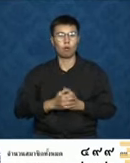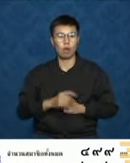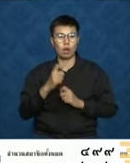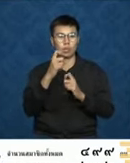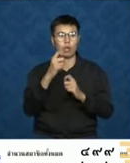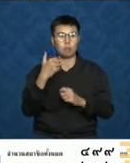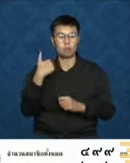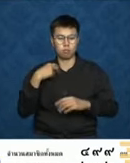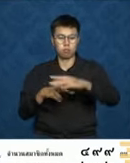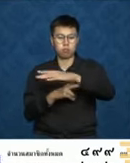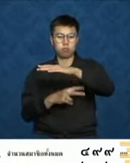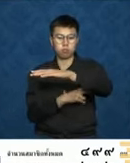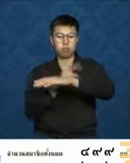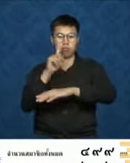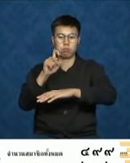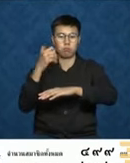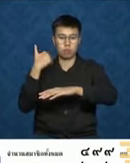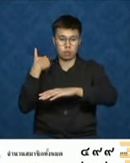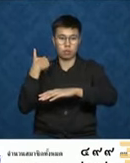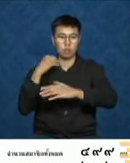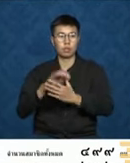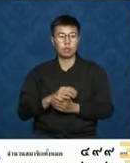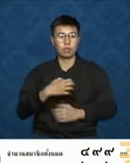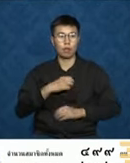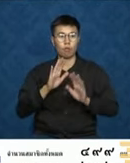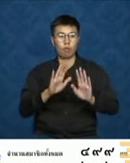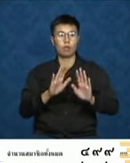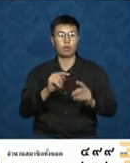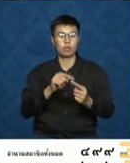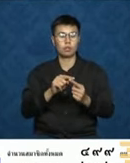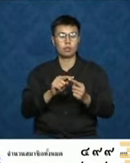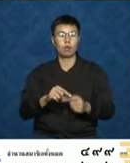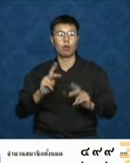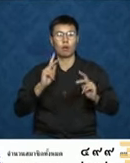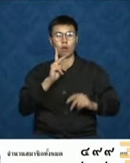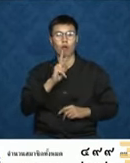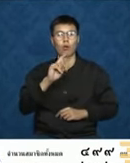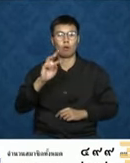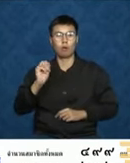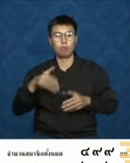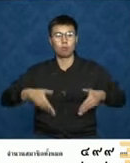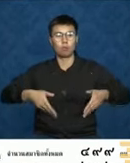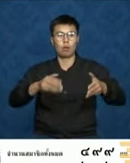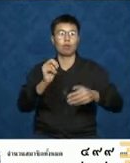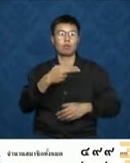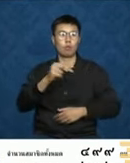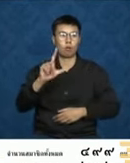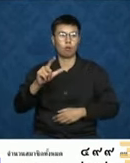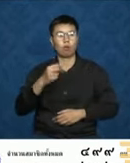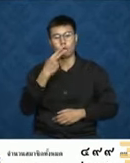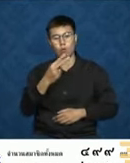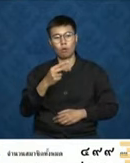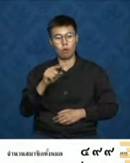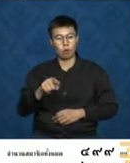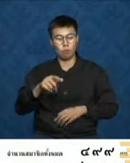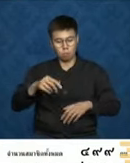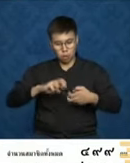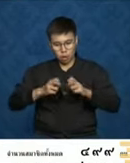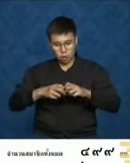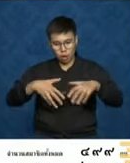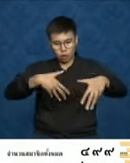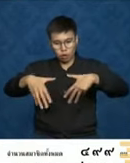คอสะพานก็ขาดผมจึงอยากขอฝากท่านประธานไปยังกรมทางหลวงชนบทกระทรวงคมนาคมช่วยพิจารณาลงไปดูลงไปสำรวจความเดือดร้อนของพี่น้อง